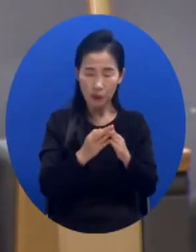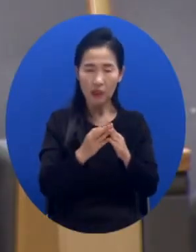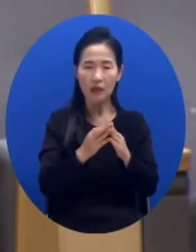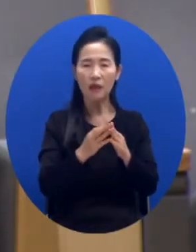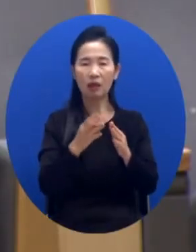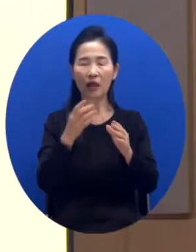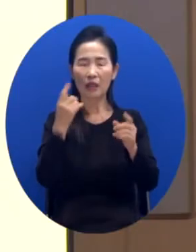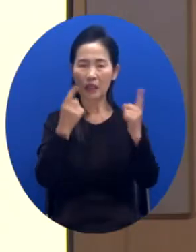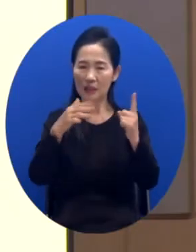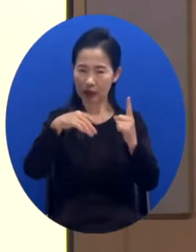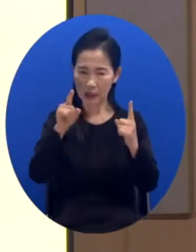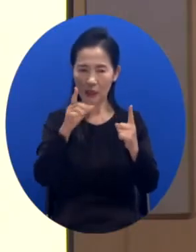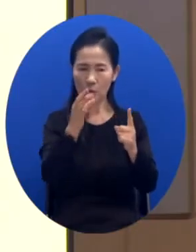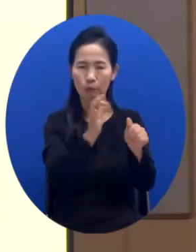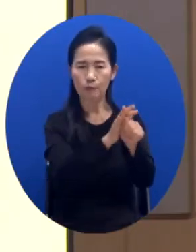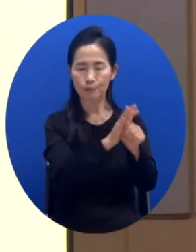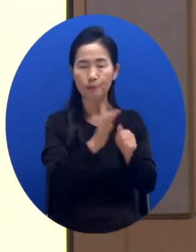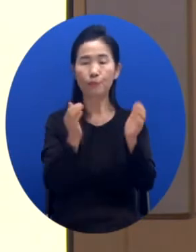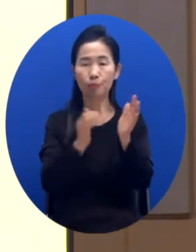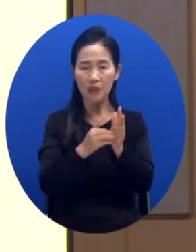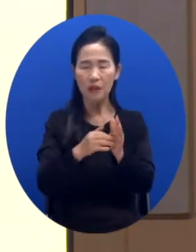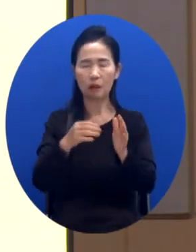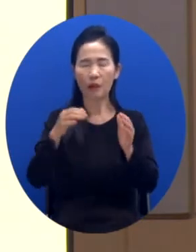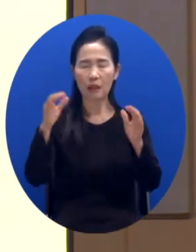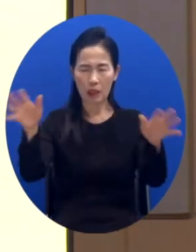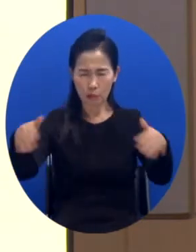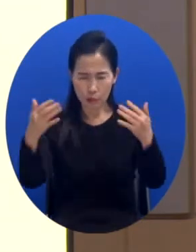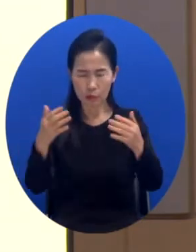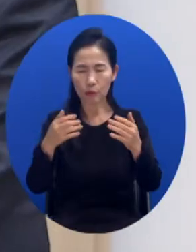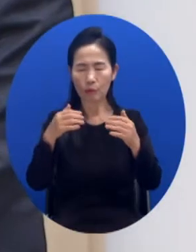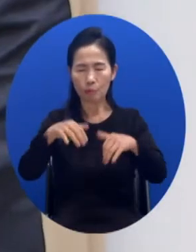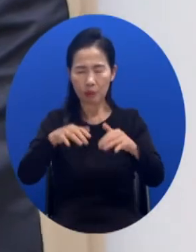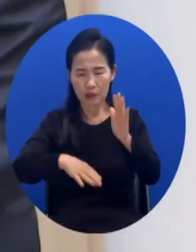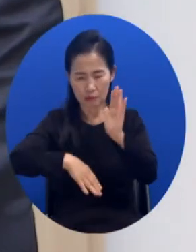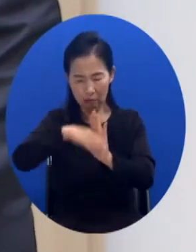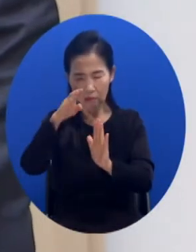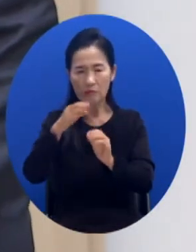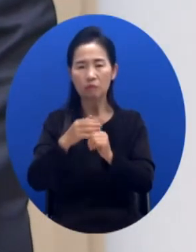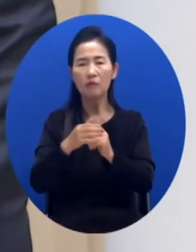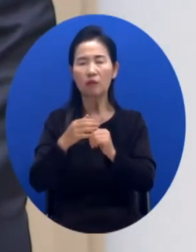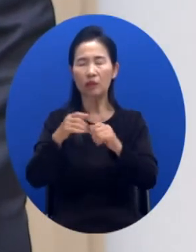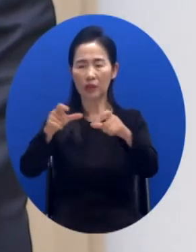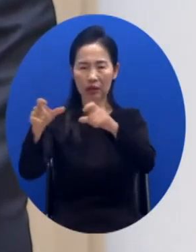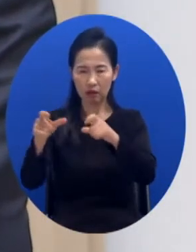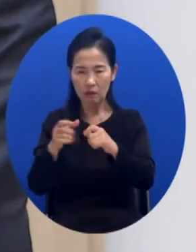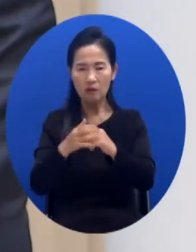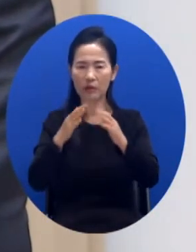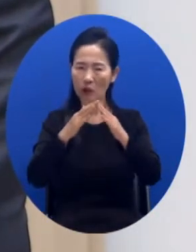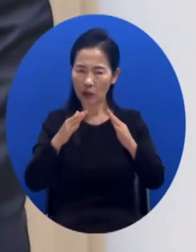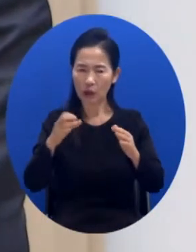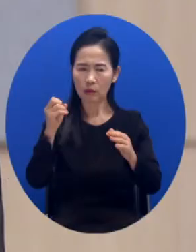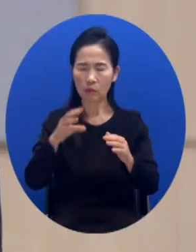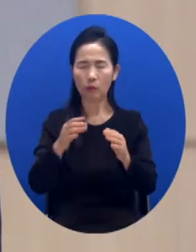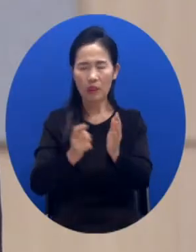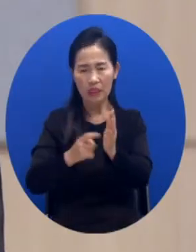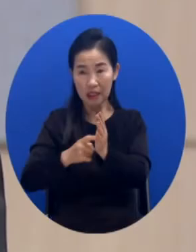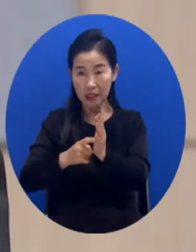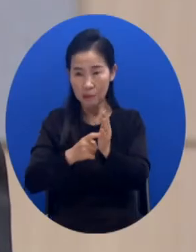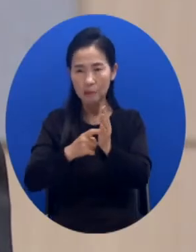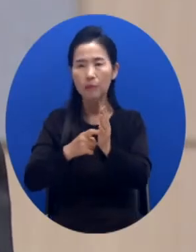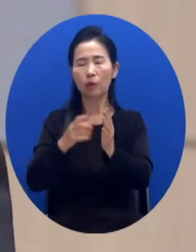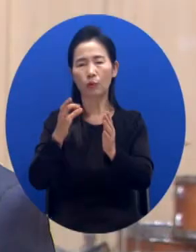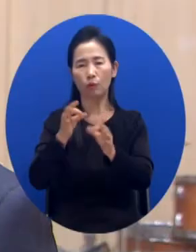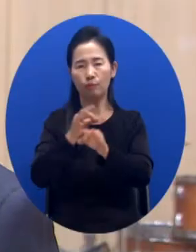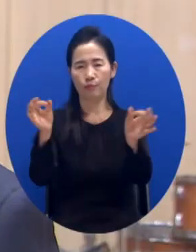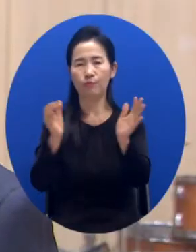구금을 전하고 태풍과 수에 피해를 입은 전라 노회와 경북지역 노베 들의 김 급구 금을 편성해 전달했습니다